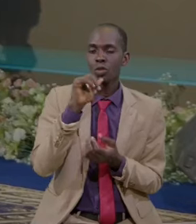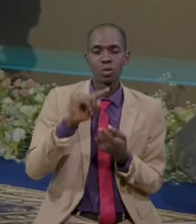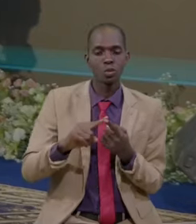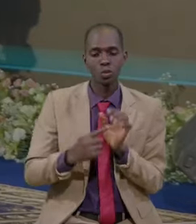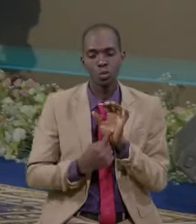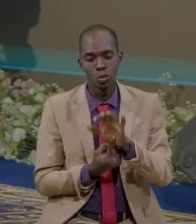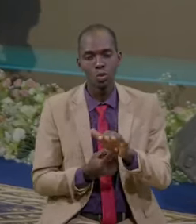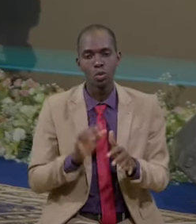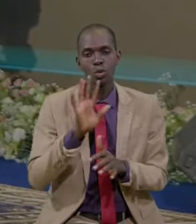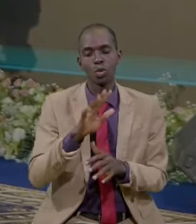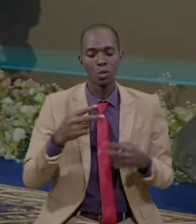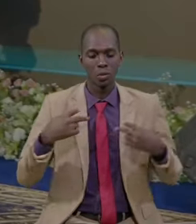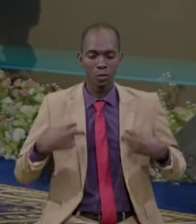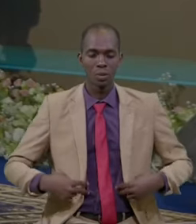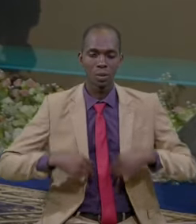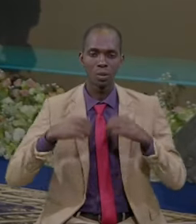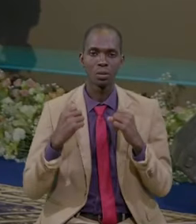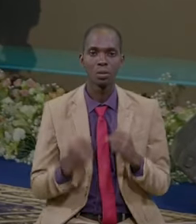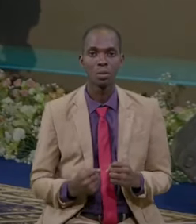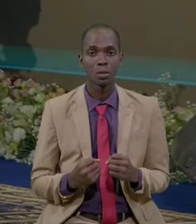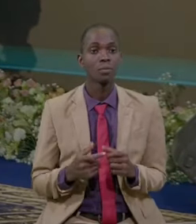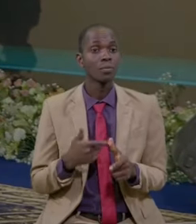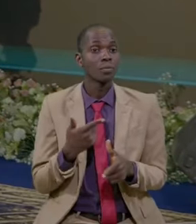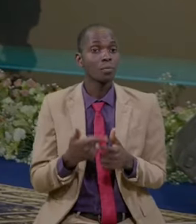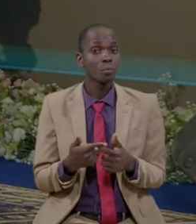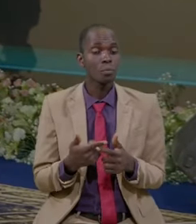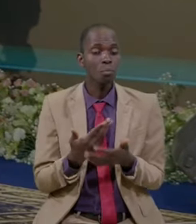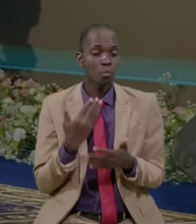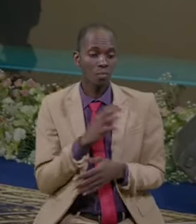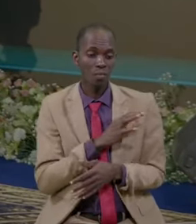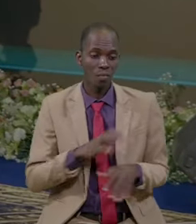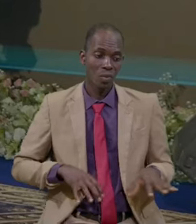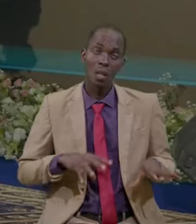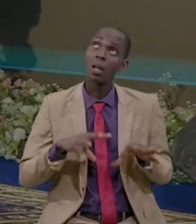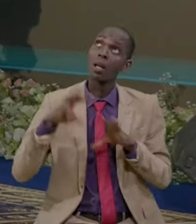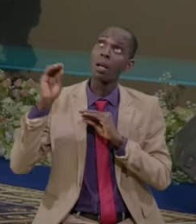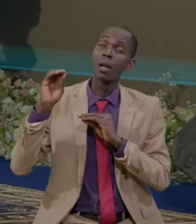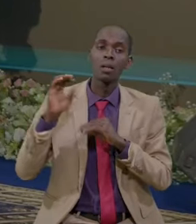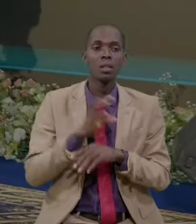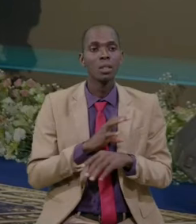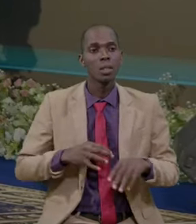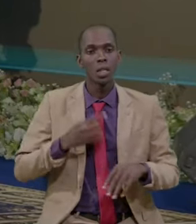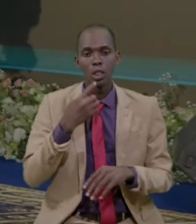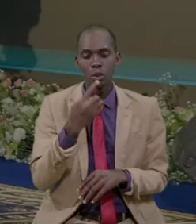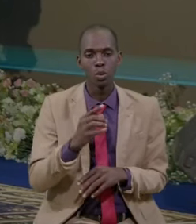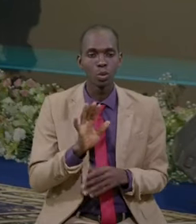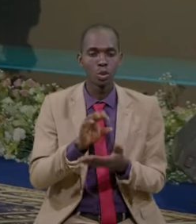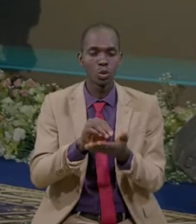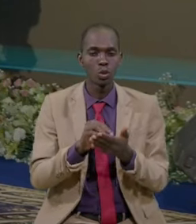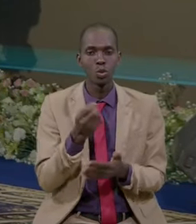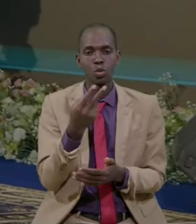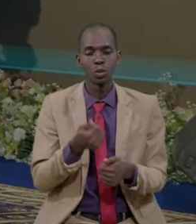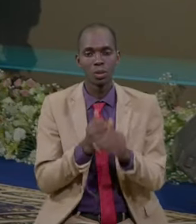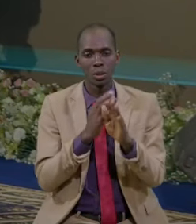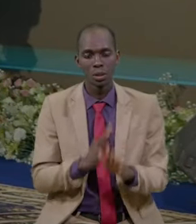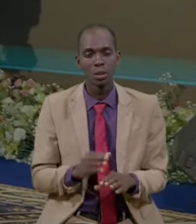démontrer. Et avant qu'il ne parte, il a dit à ses disciples, Actes chapitre 1, verset 8,